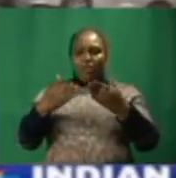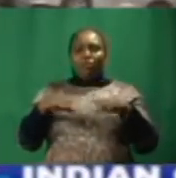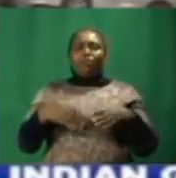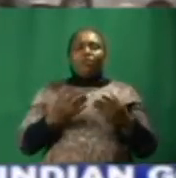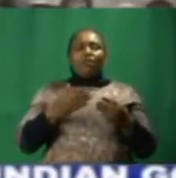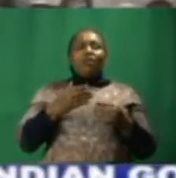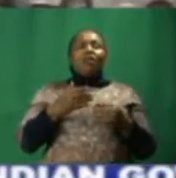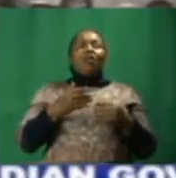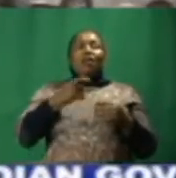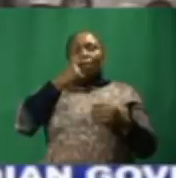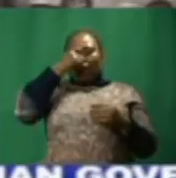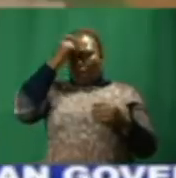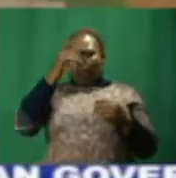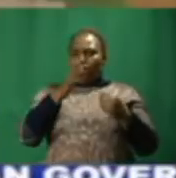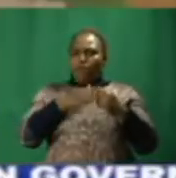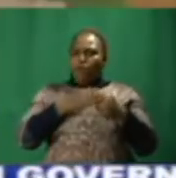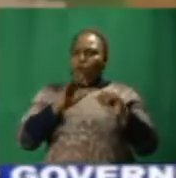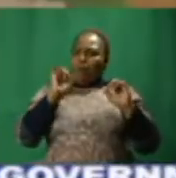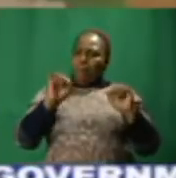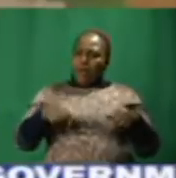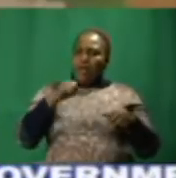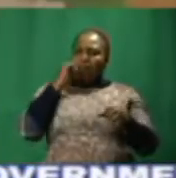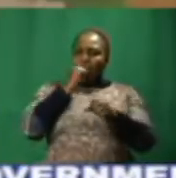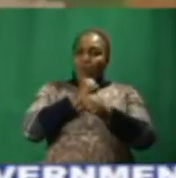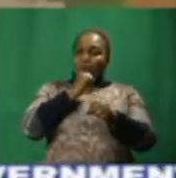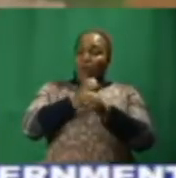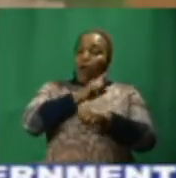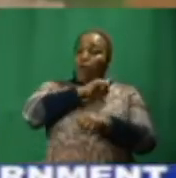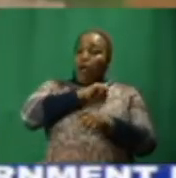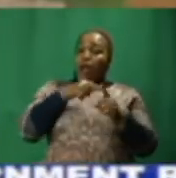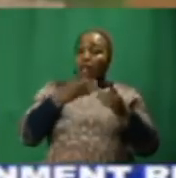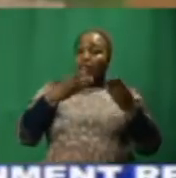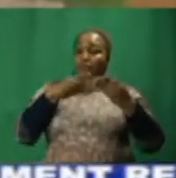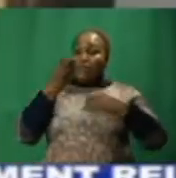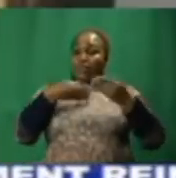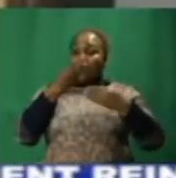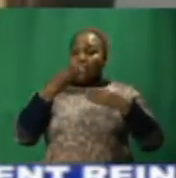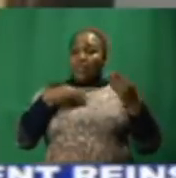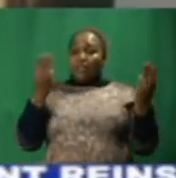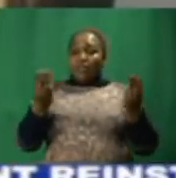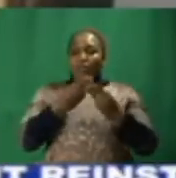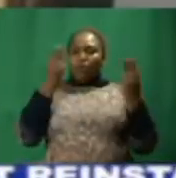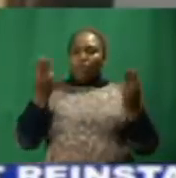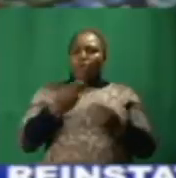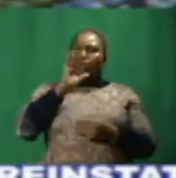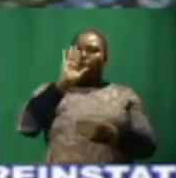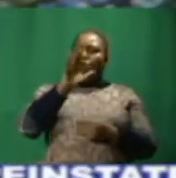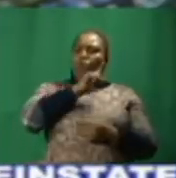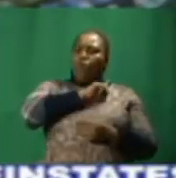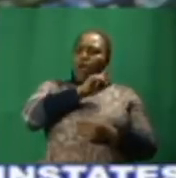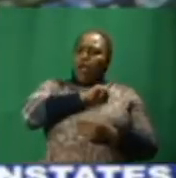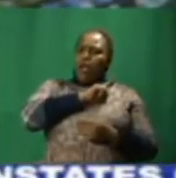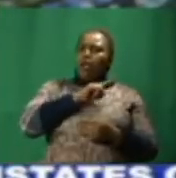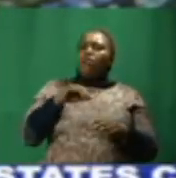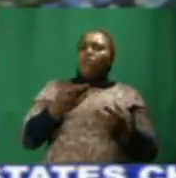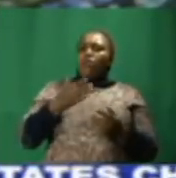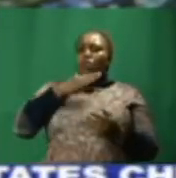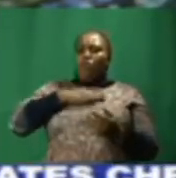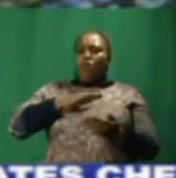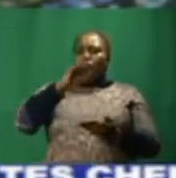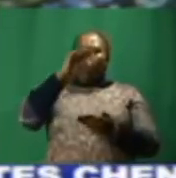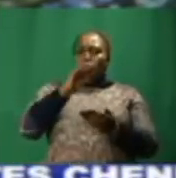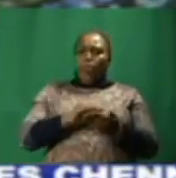ukuthi bachubeke nekusebenza. Lokhu ke kulandzela ukuthi labo somabhizinisi bamiswe kwesikhashana ngenhloso yokuthi kunqishiswe